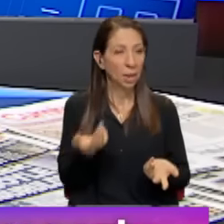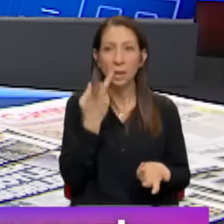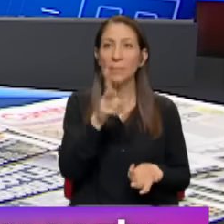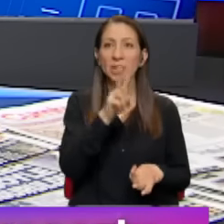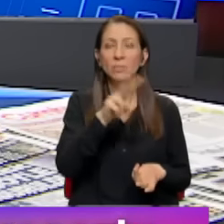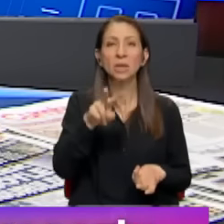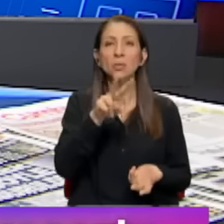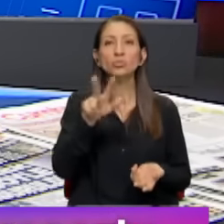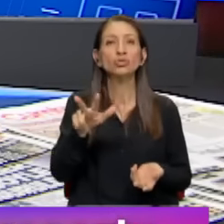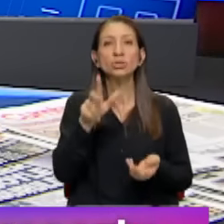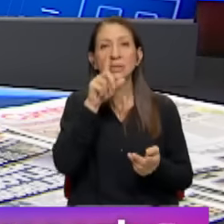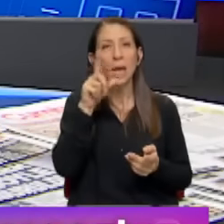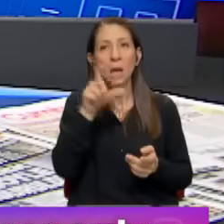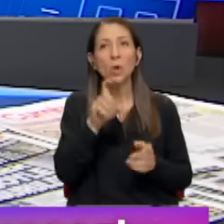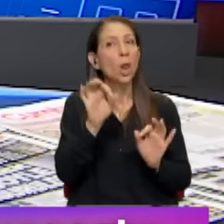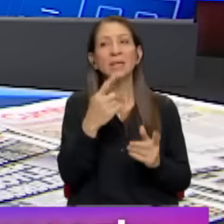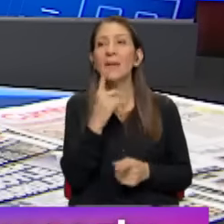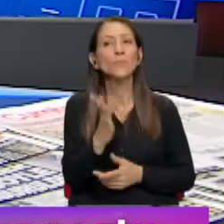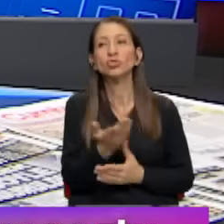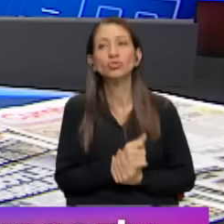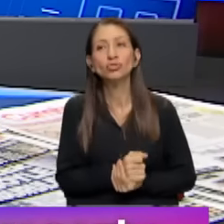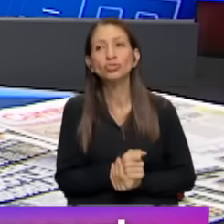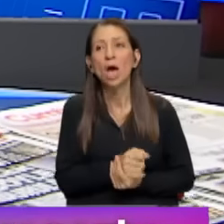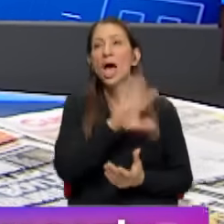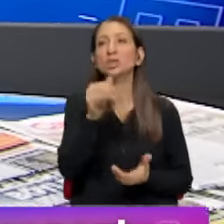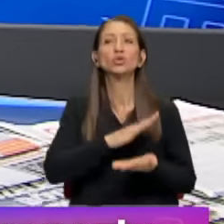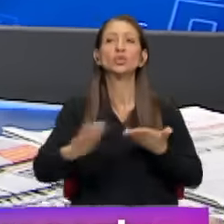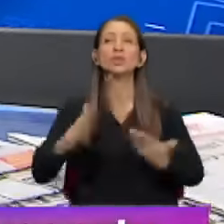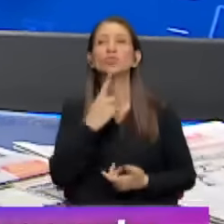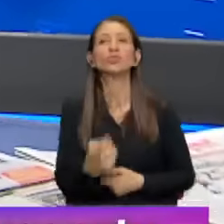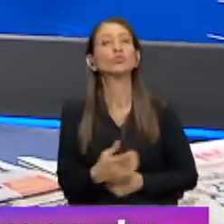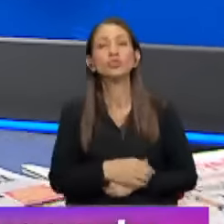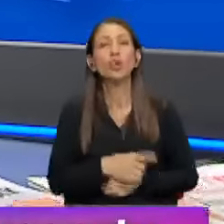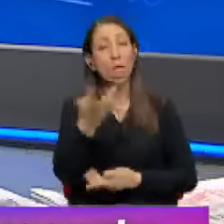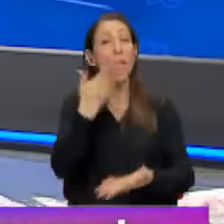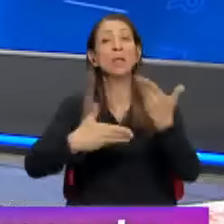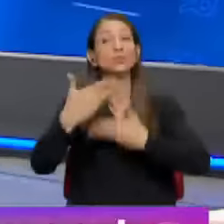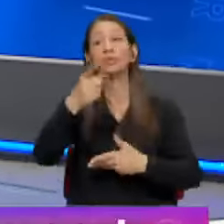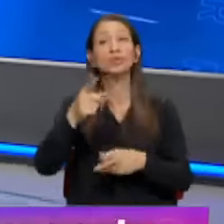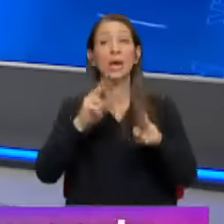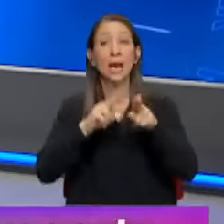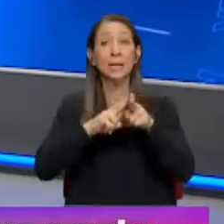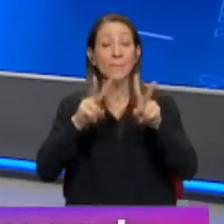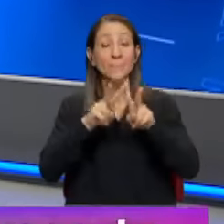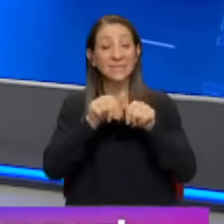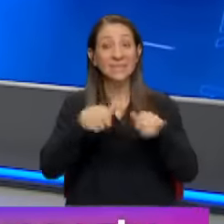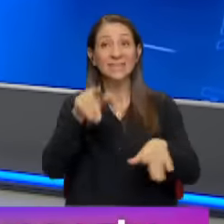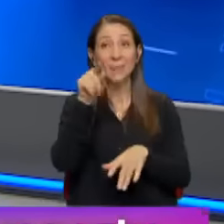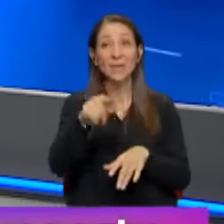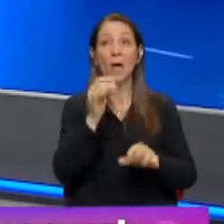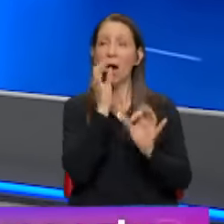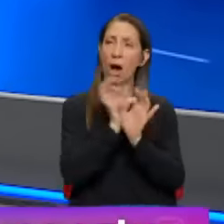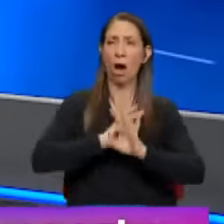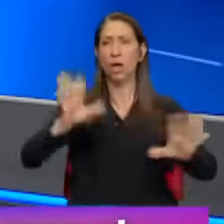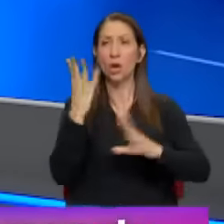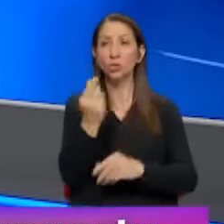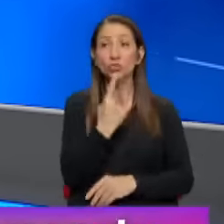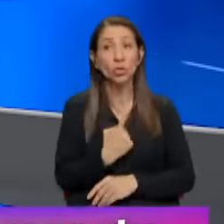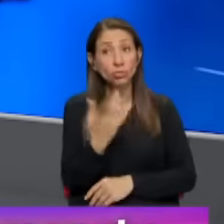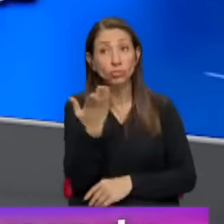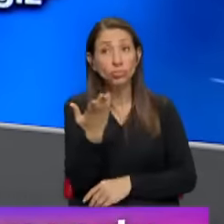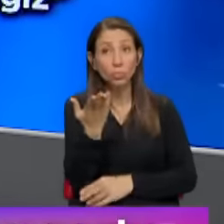2022'de 2023'te Nisan aylarında öyle demiyordunuz. Her şey düzelecekti. Onu anlatıyordunuz. Kur korumalı mevduat sisteminin nefis olduğunu